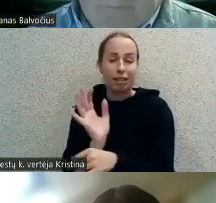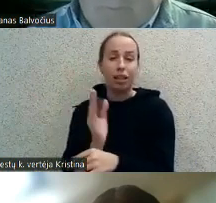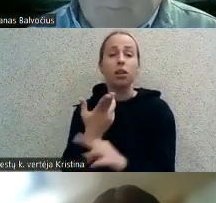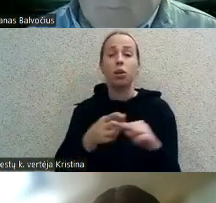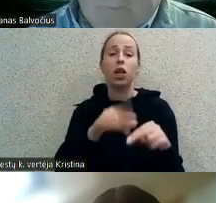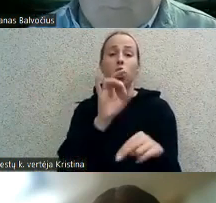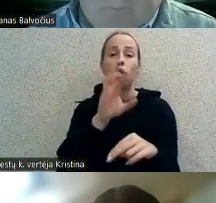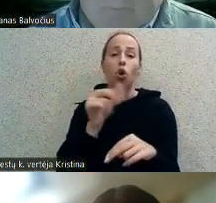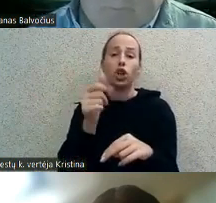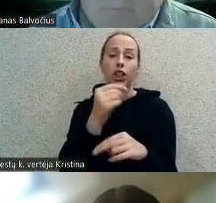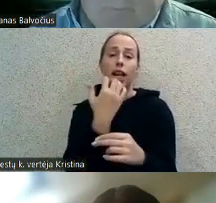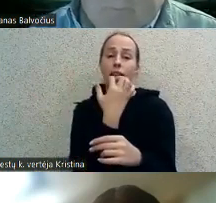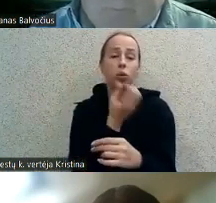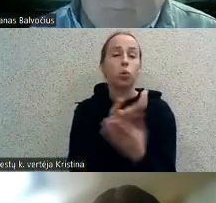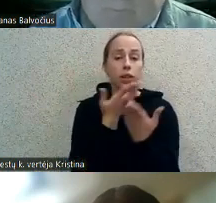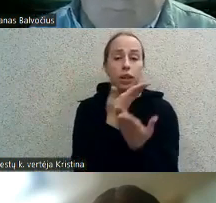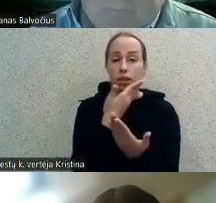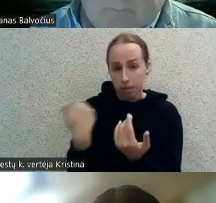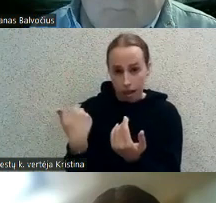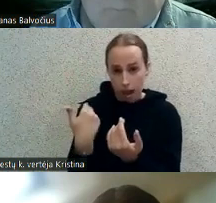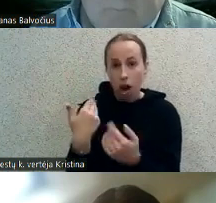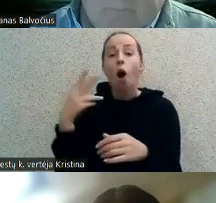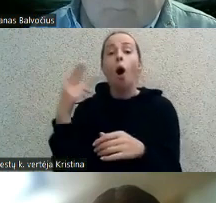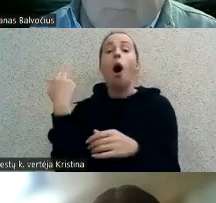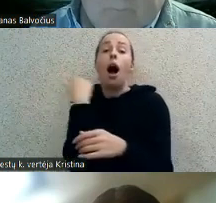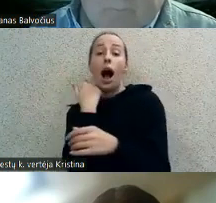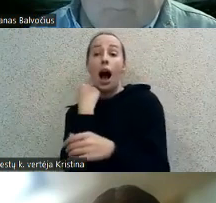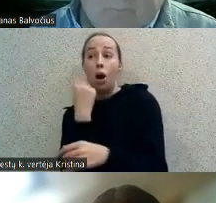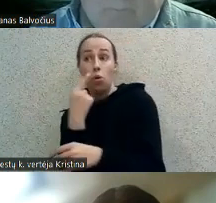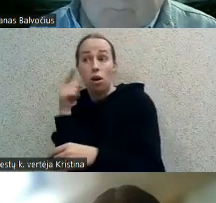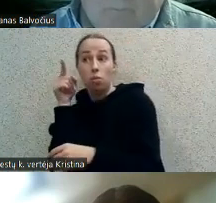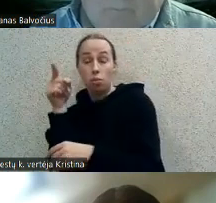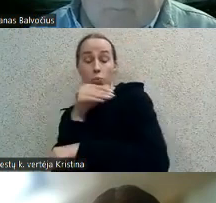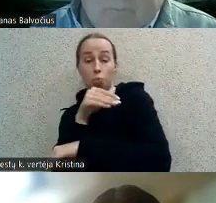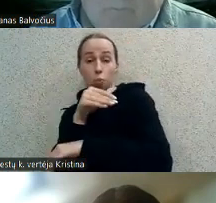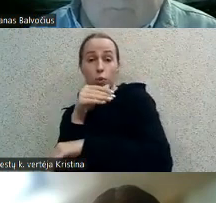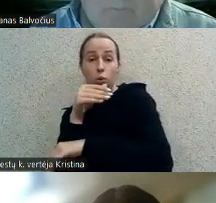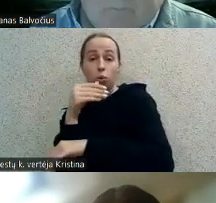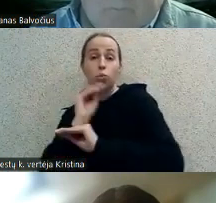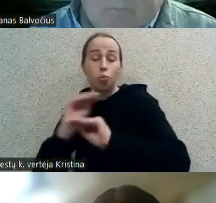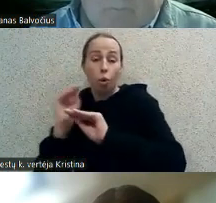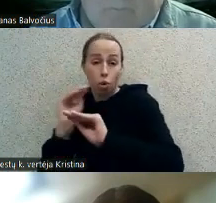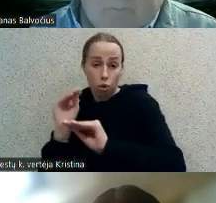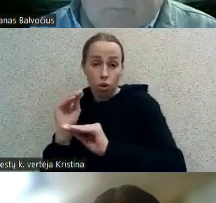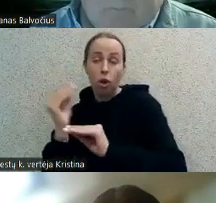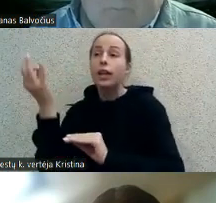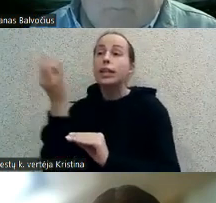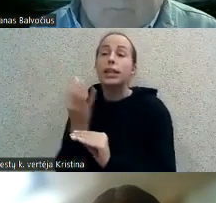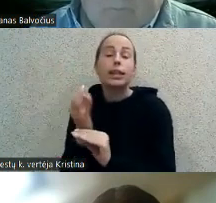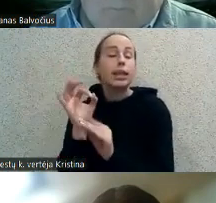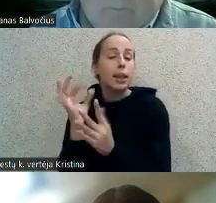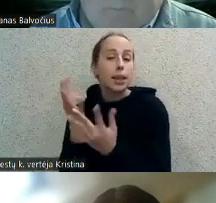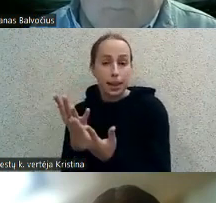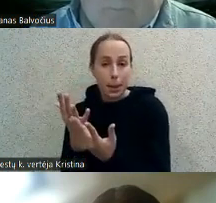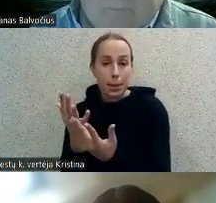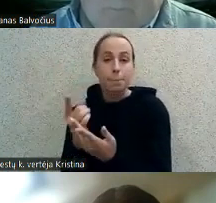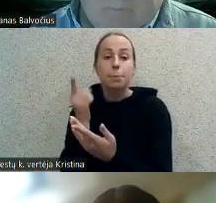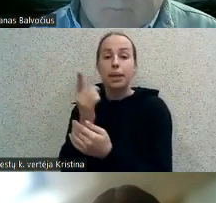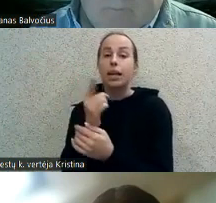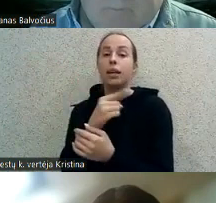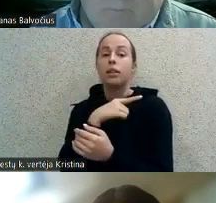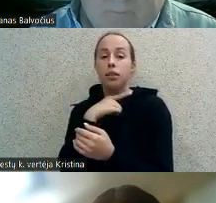neskaitom, o anglų kalbos mokytoja taip pat paminėjo, kad didelį dėmesį